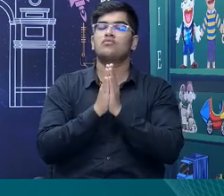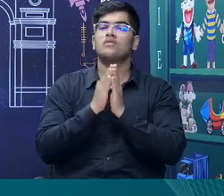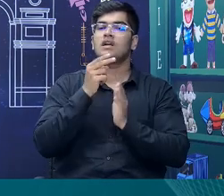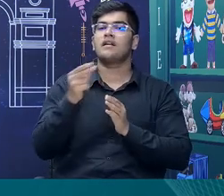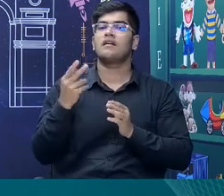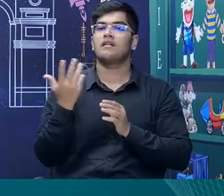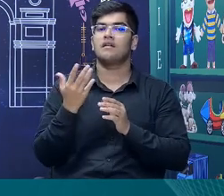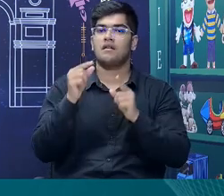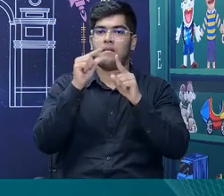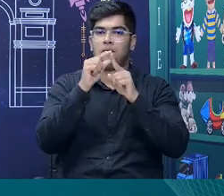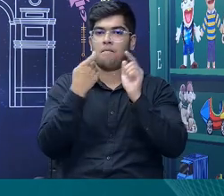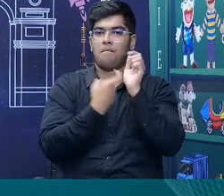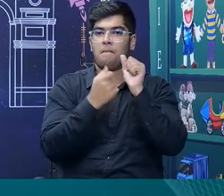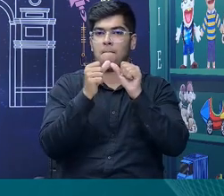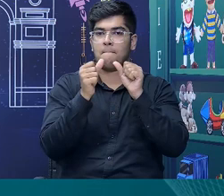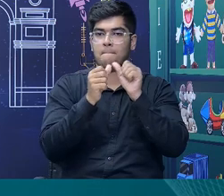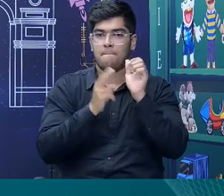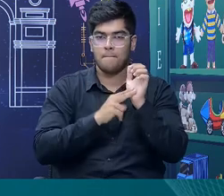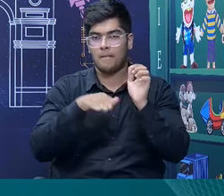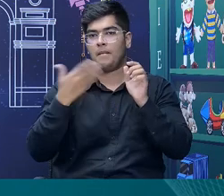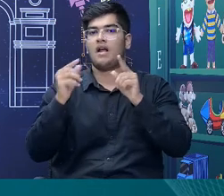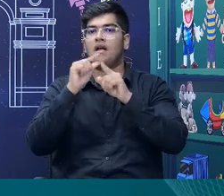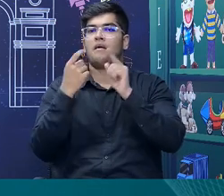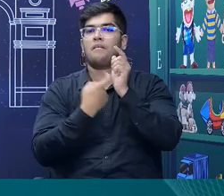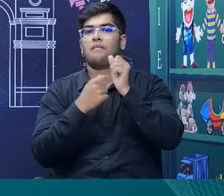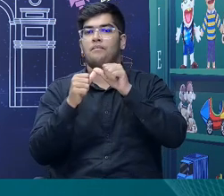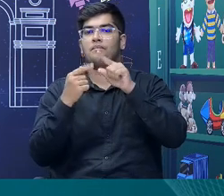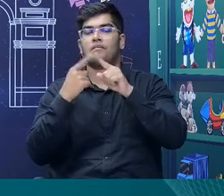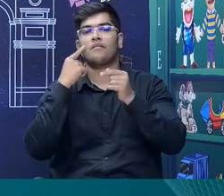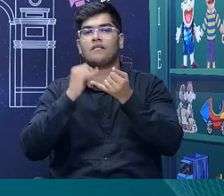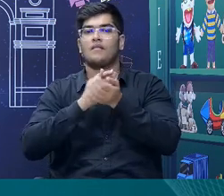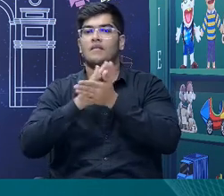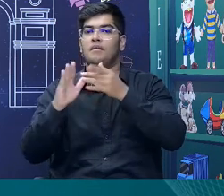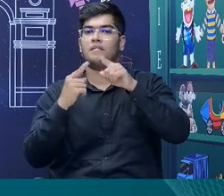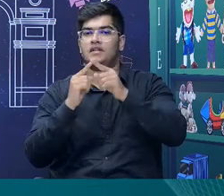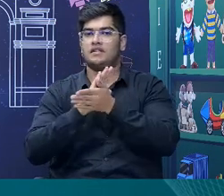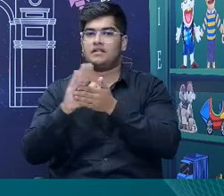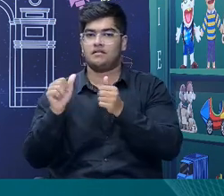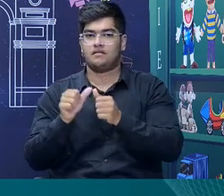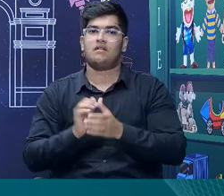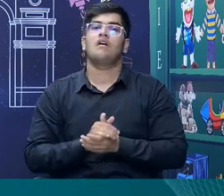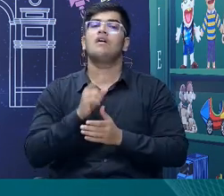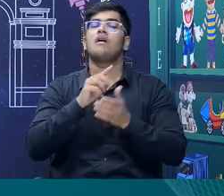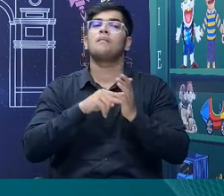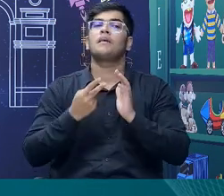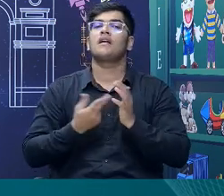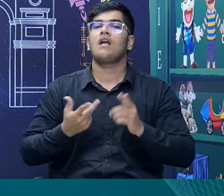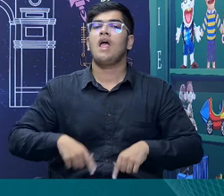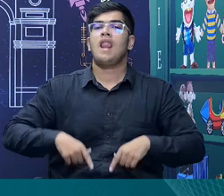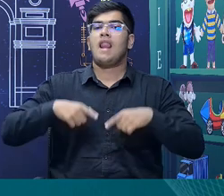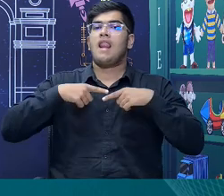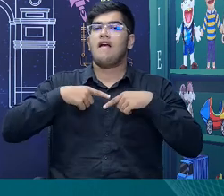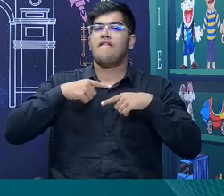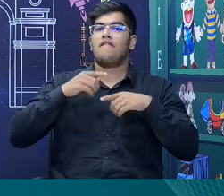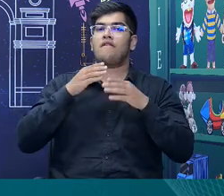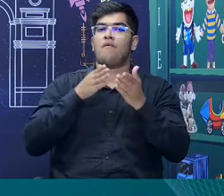प्राण प्रतिष्ठा प्राण प्रतिष्ठा यानी की प्राण यानी की लाइफ फोर्स तो जो मूर्ति है